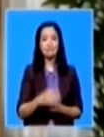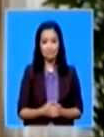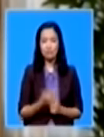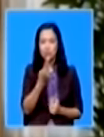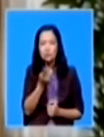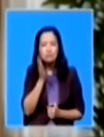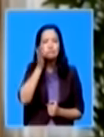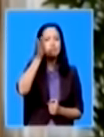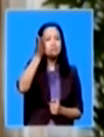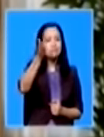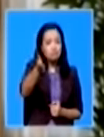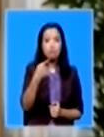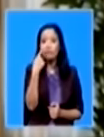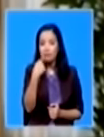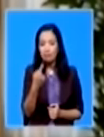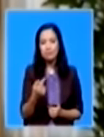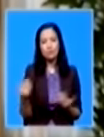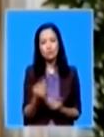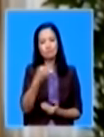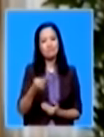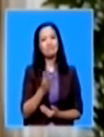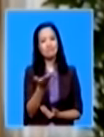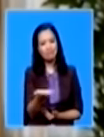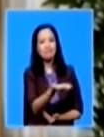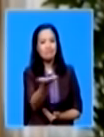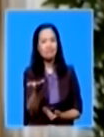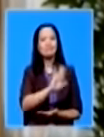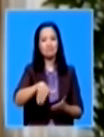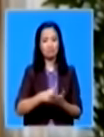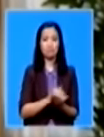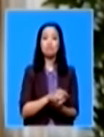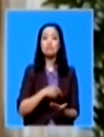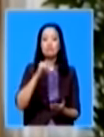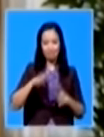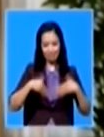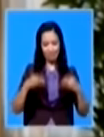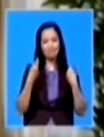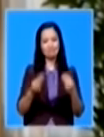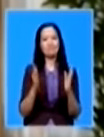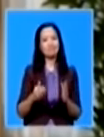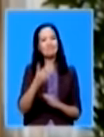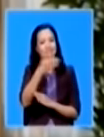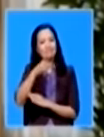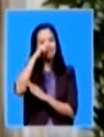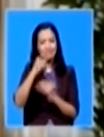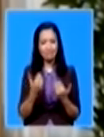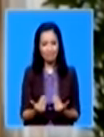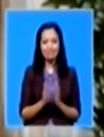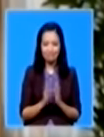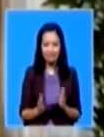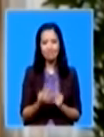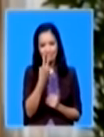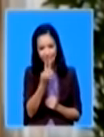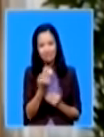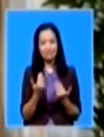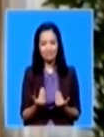ไปไกลถึงอนาคตนั้นไม่ใช่เพื่อใครแต่ว่าเพื่อลูกหลานของเราเองนะคะและทั้งหมดนี้ก็คือรายการคืนความสุขให้คนในชาติในวันนี้นะคะขอบพระคุณสำหรับการติดต